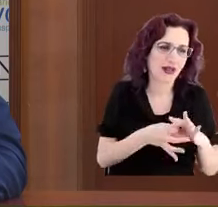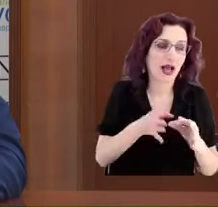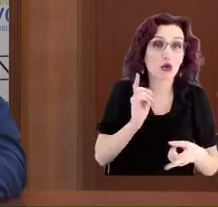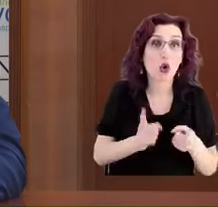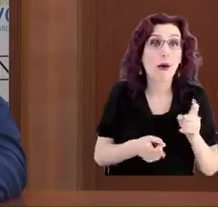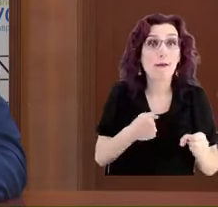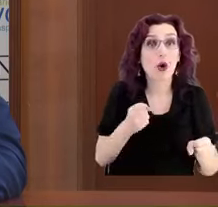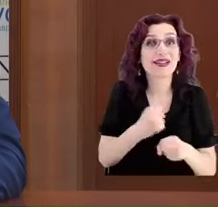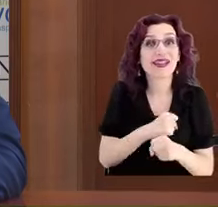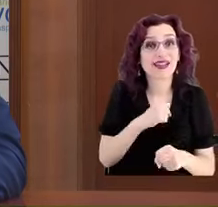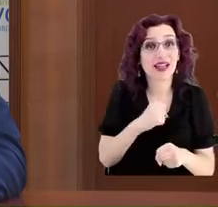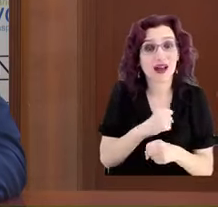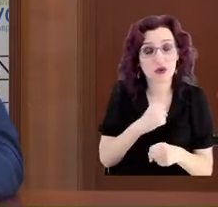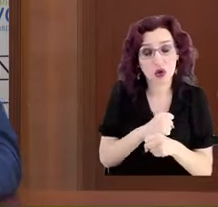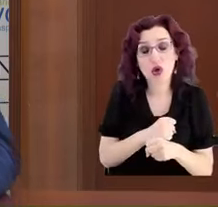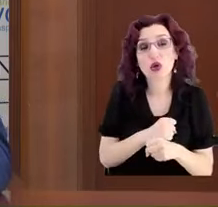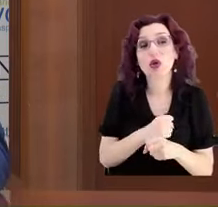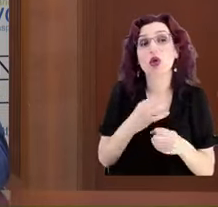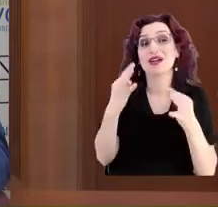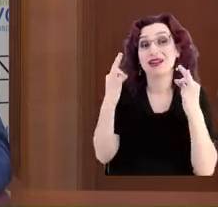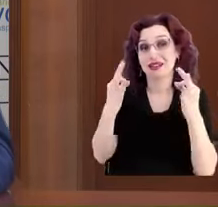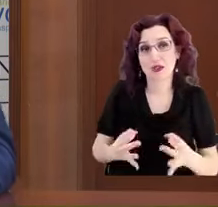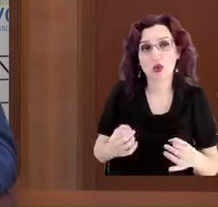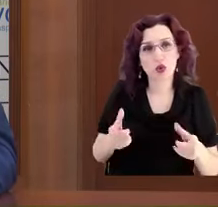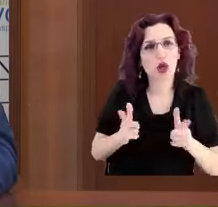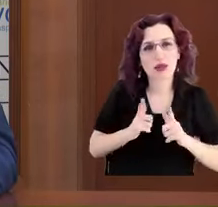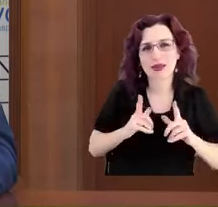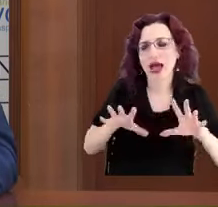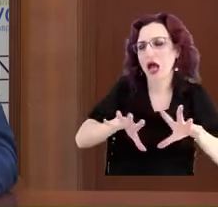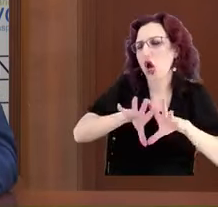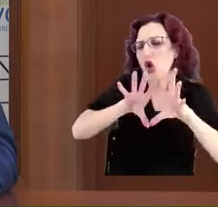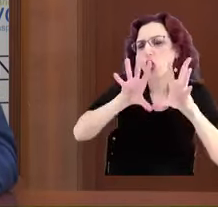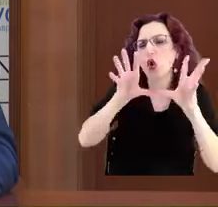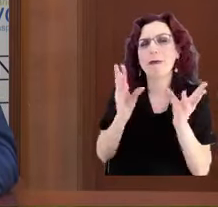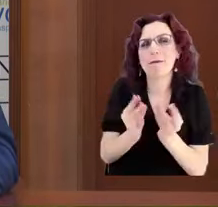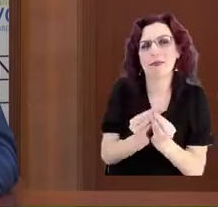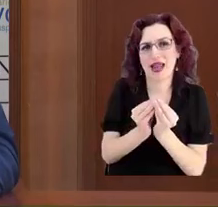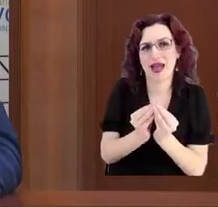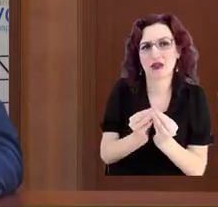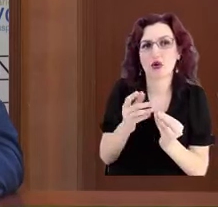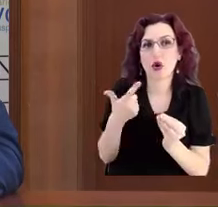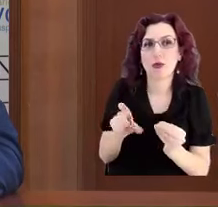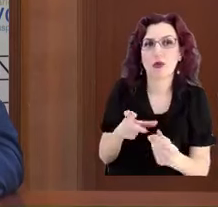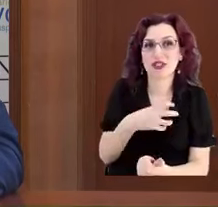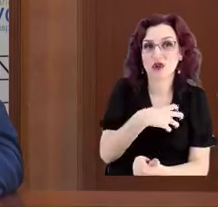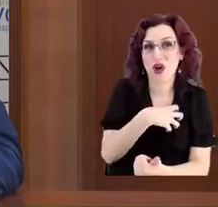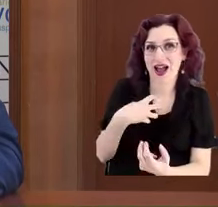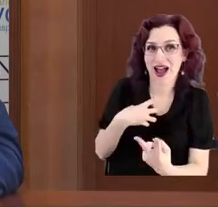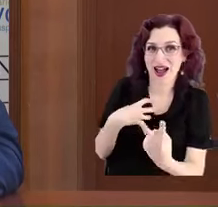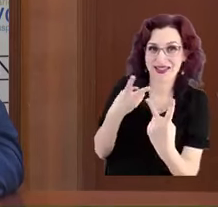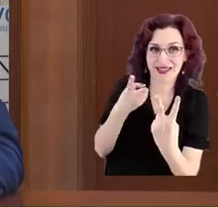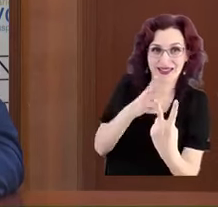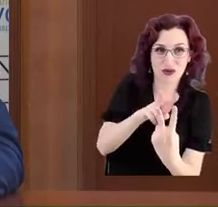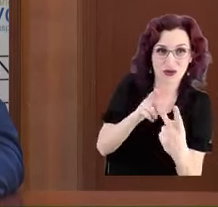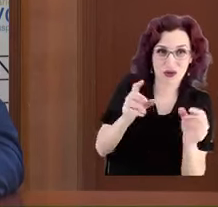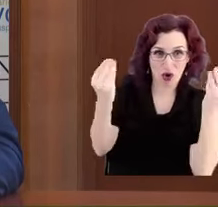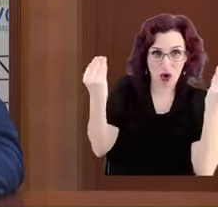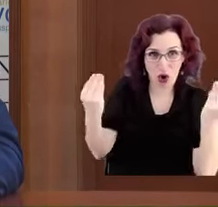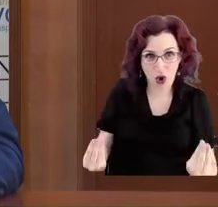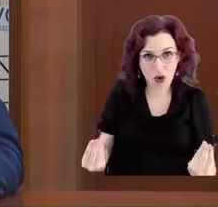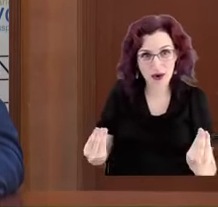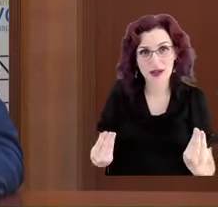sicuramente ci chiude si chiude il cerchio nel senso che con i due assessori e stiamo mettendo in pista le due iniziative